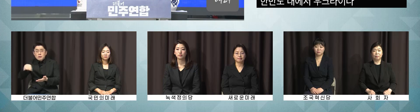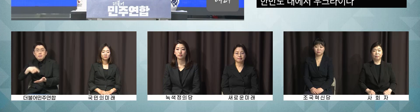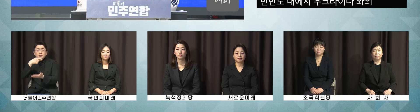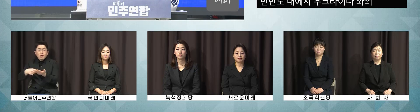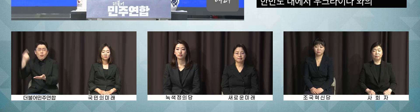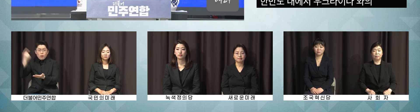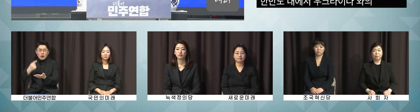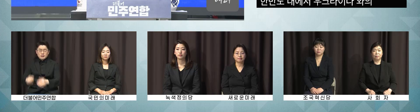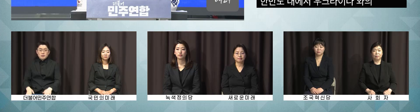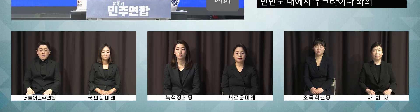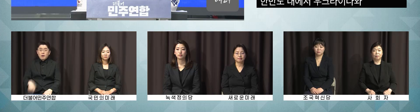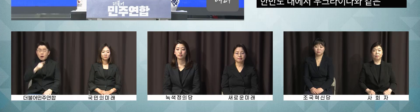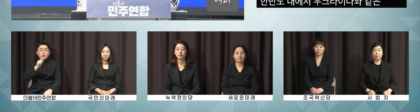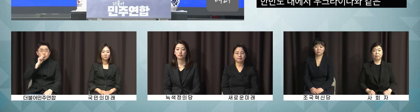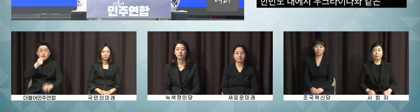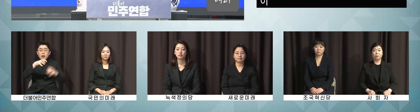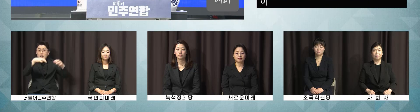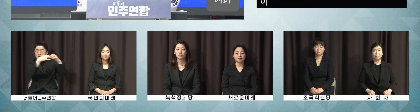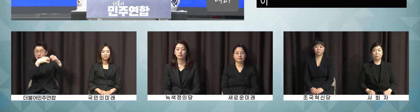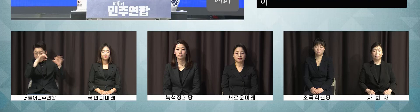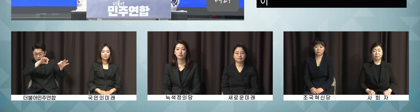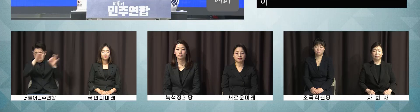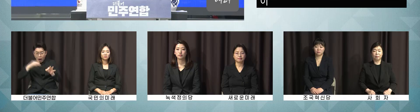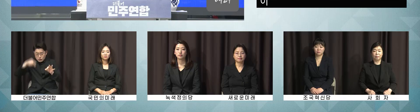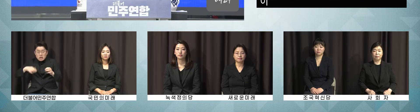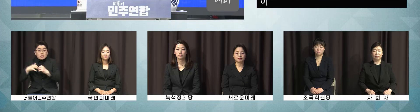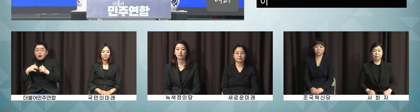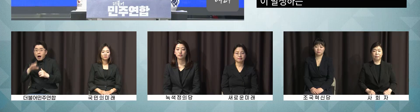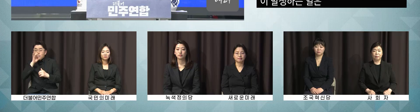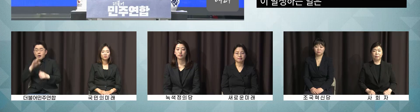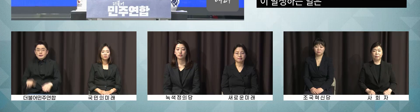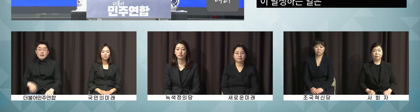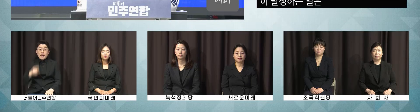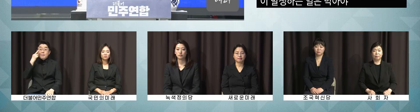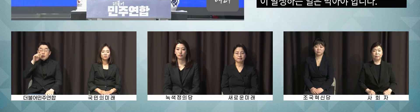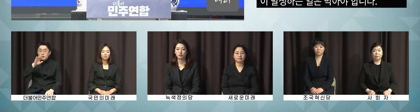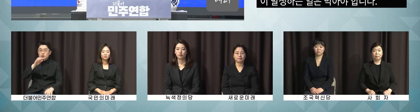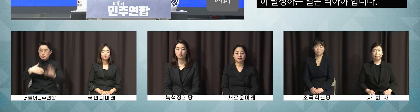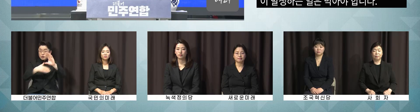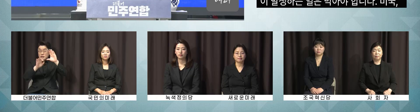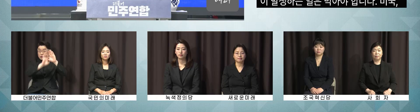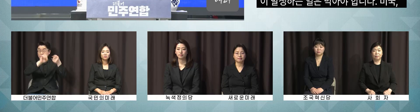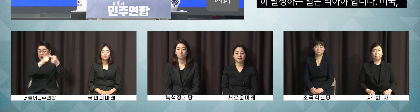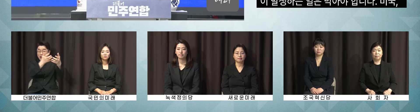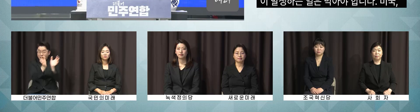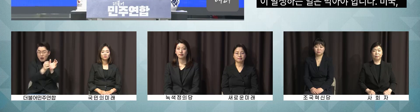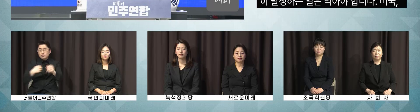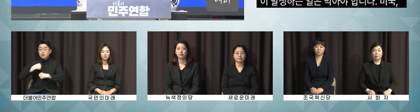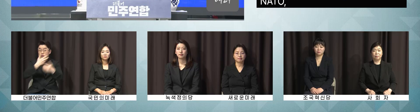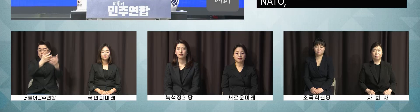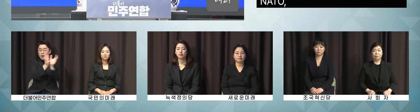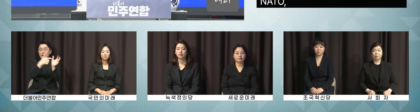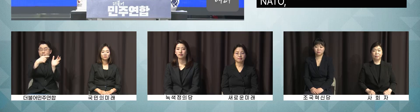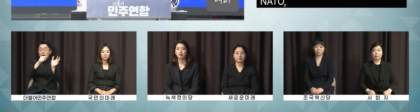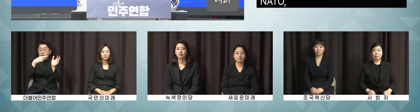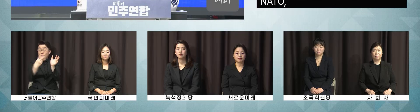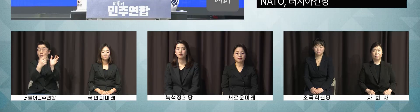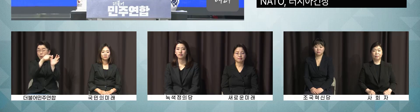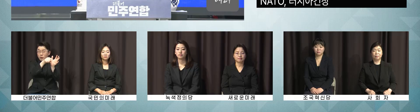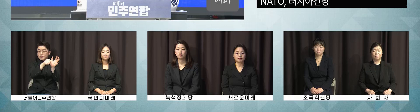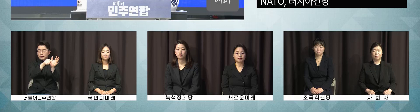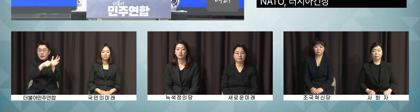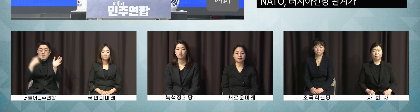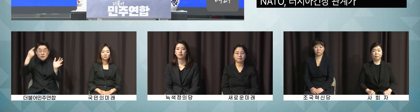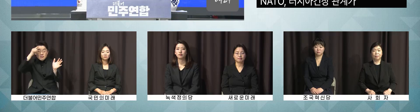우크라이나와에서와 같은 전쟁이 발생하는 일은 막아야 합니다. 미국과 나토와 러시아의 긴장 관계가 우크라이나에서